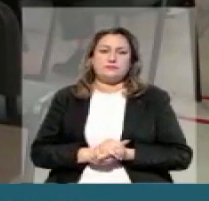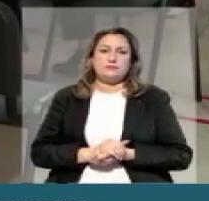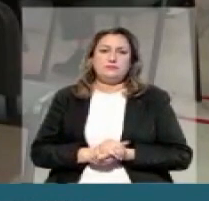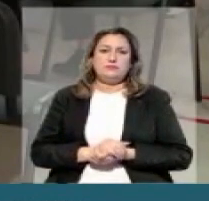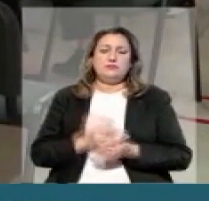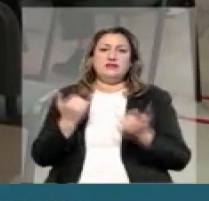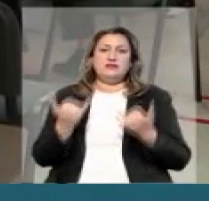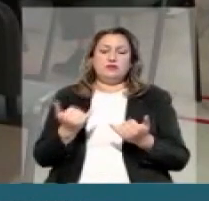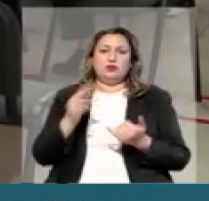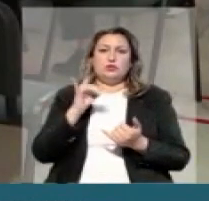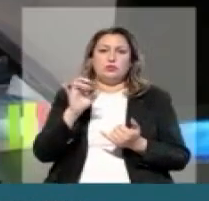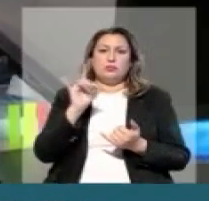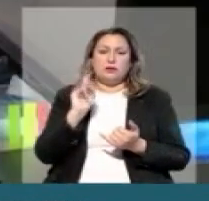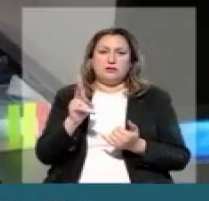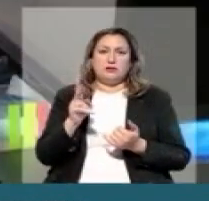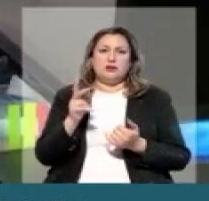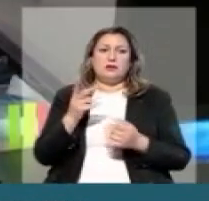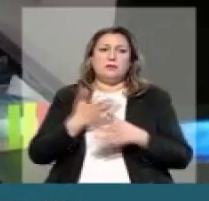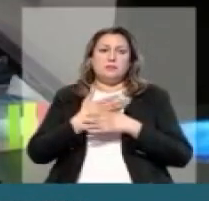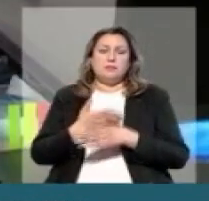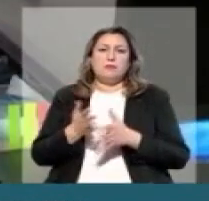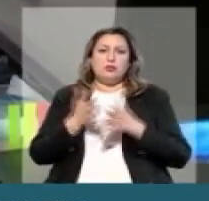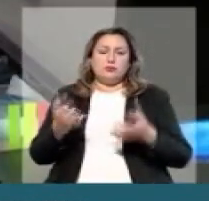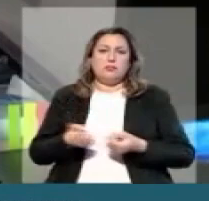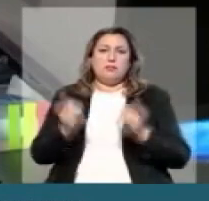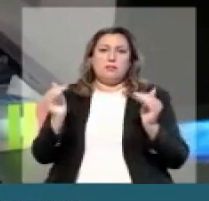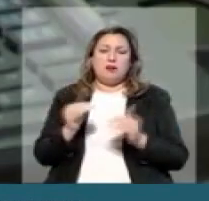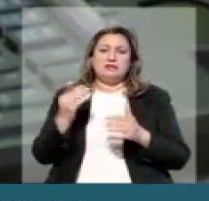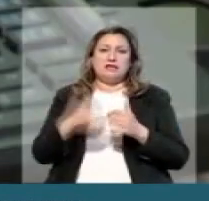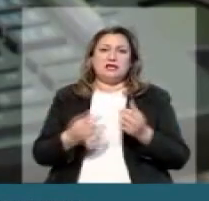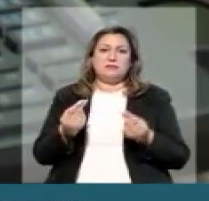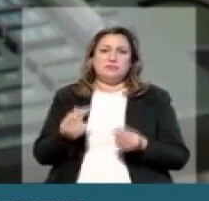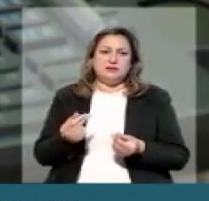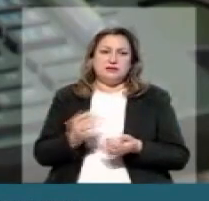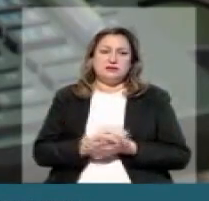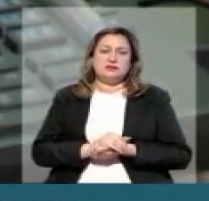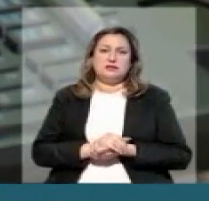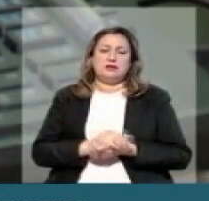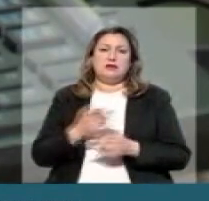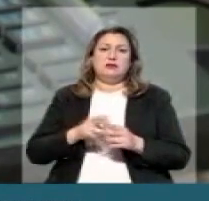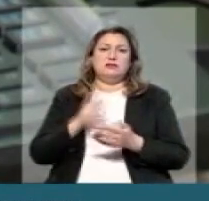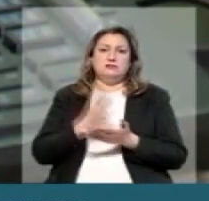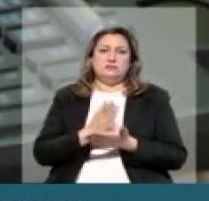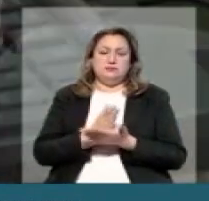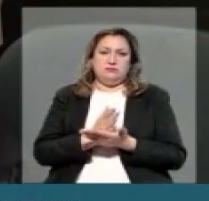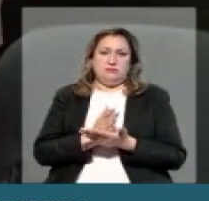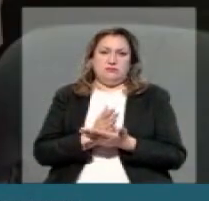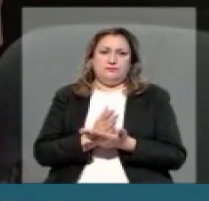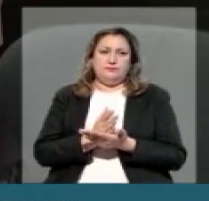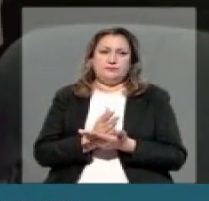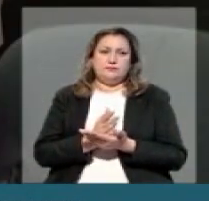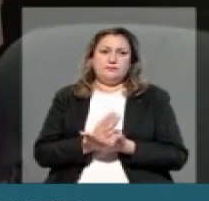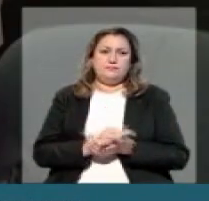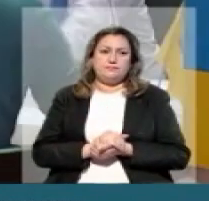бүкіл Қазақстанның әлеуметтік экономика өсуінің негізгі драйвері болып табылатын шағын және орта бизнеске салмақты